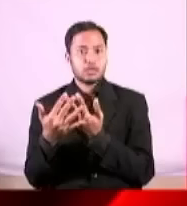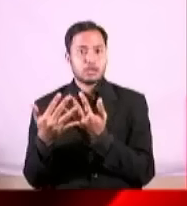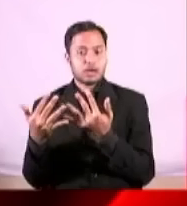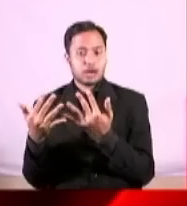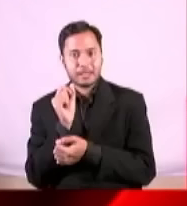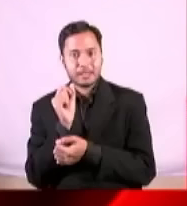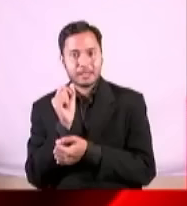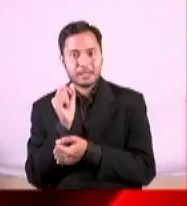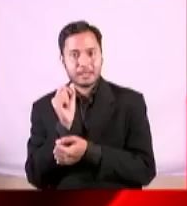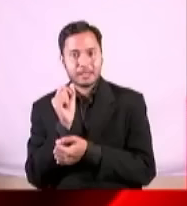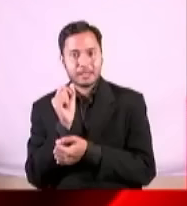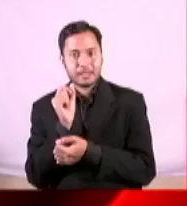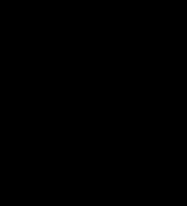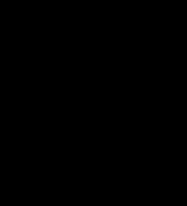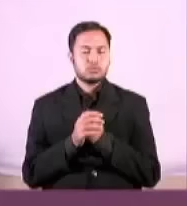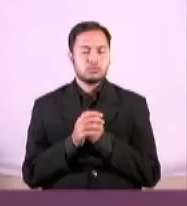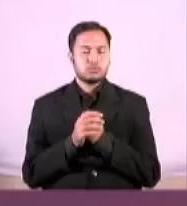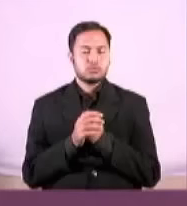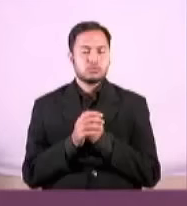berobat jangan